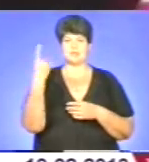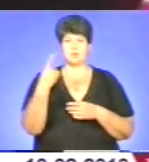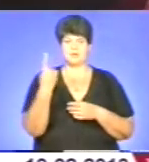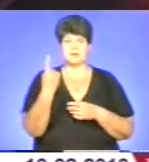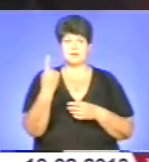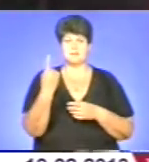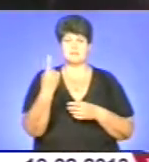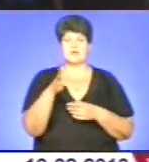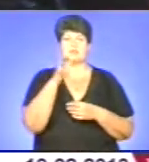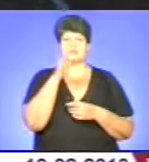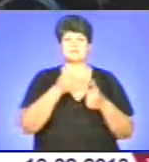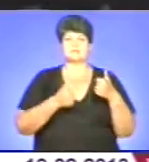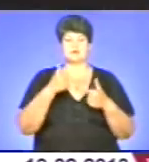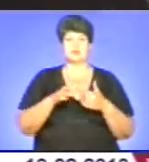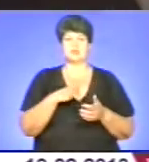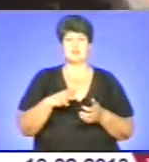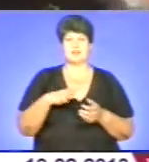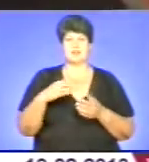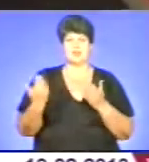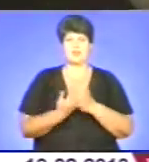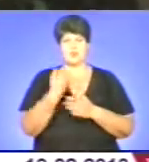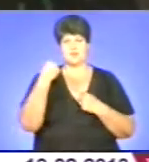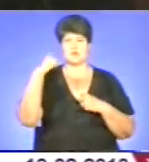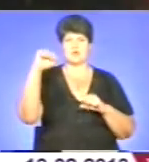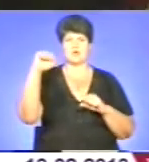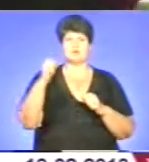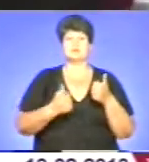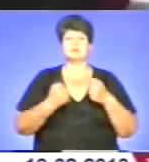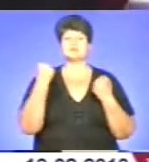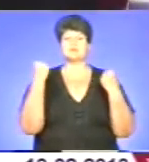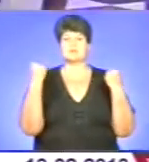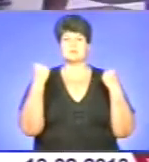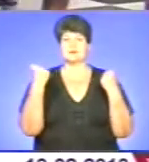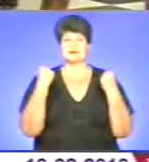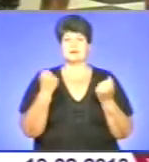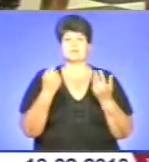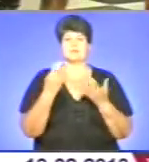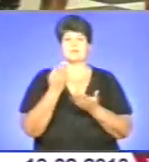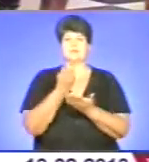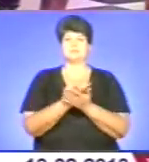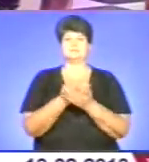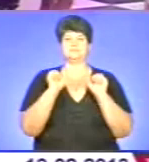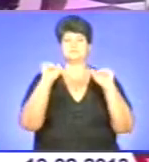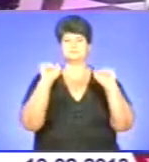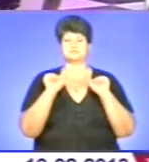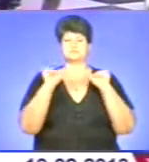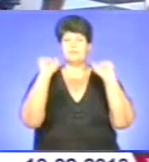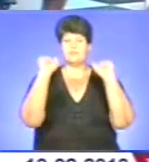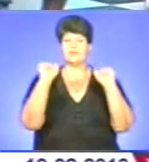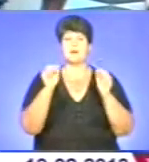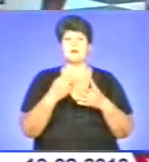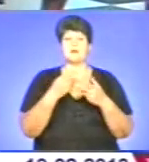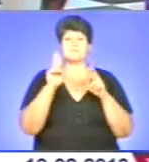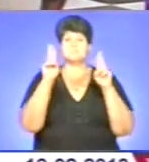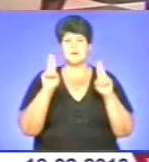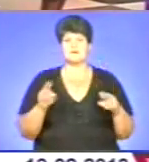час змагань очікували нові рекорди Спортсмени змагалися в одному з різновидів паверліфтингу жиму лежачи правила тут